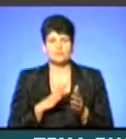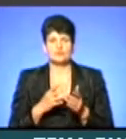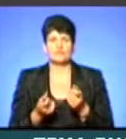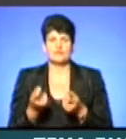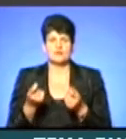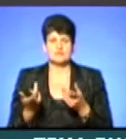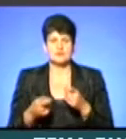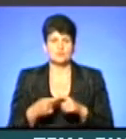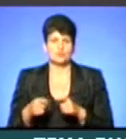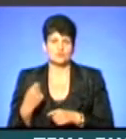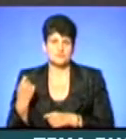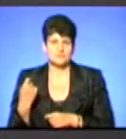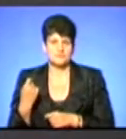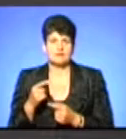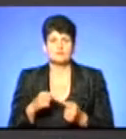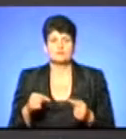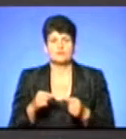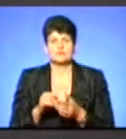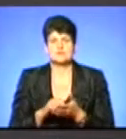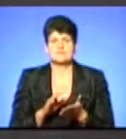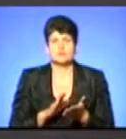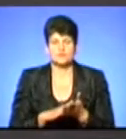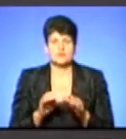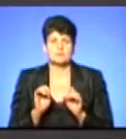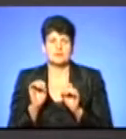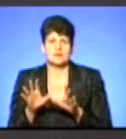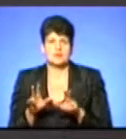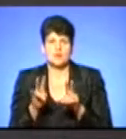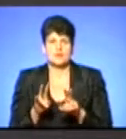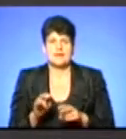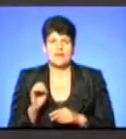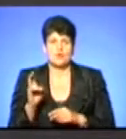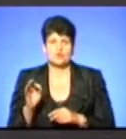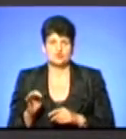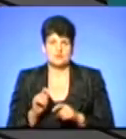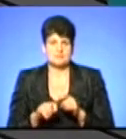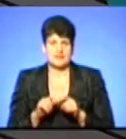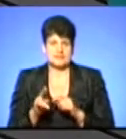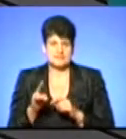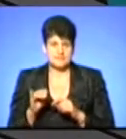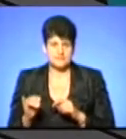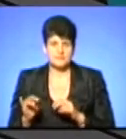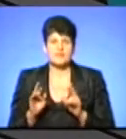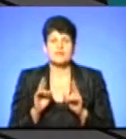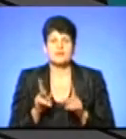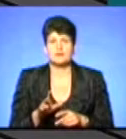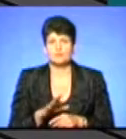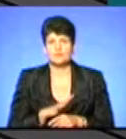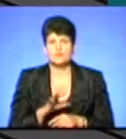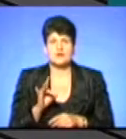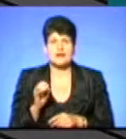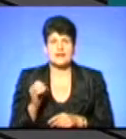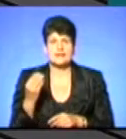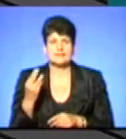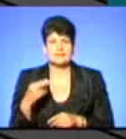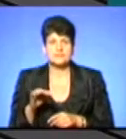адміністративні правопорушення. Відповідно, зафіксовані та передані на розгляд екологічної інспекції. Ну, власне, як відбувався рейд, ми